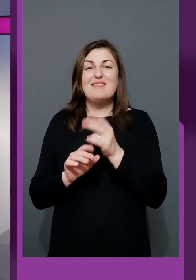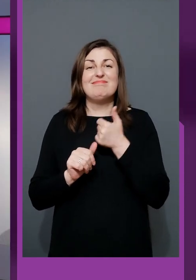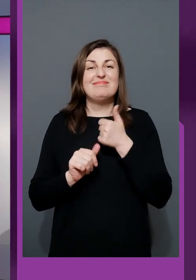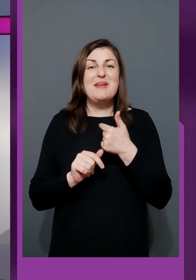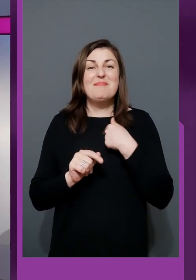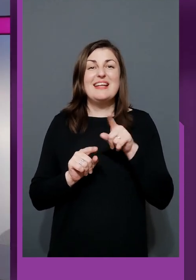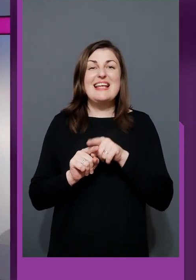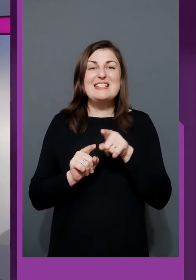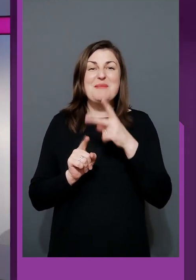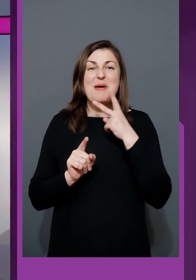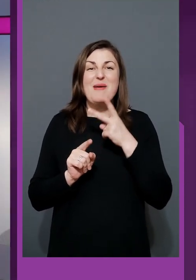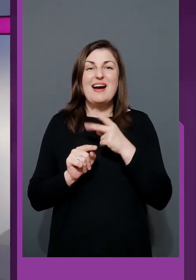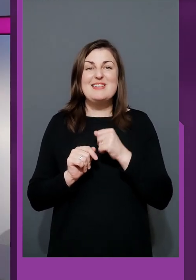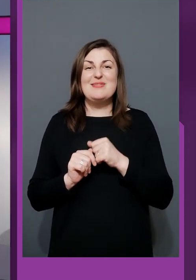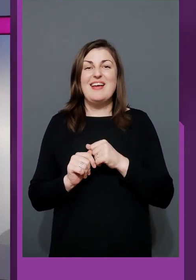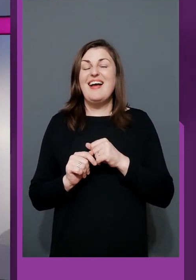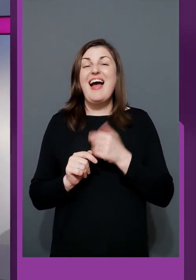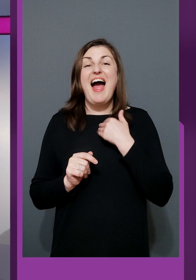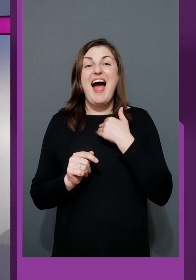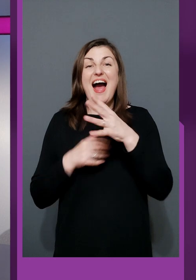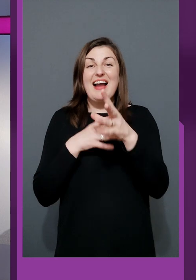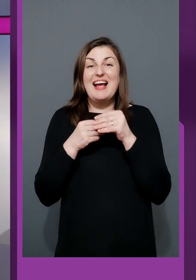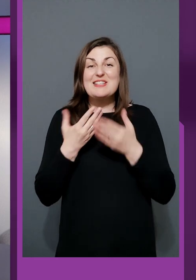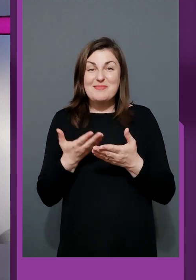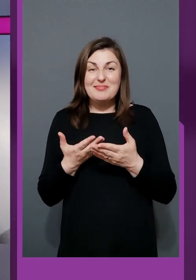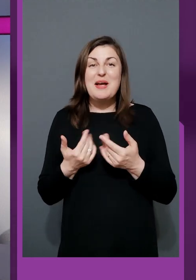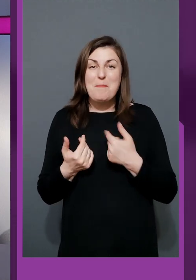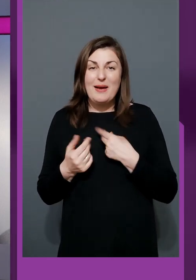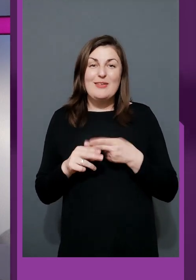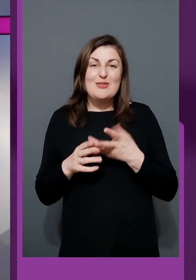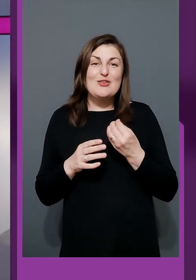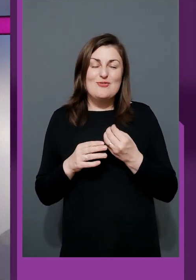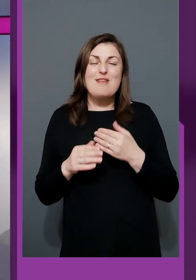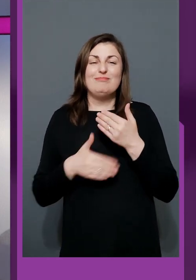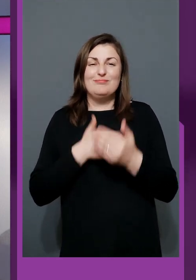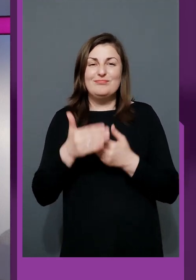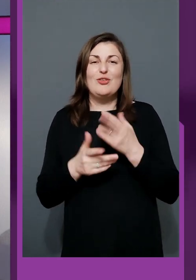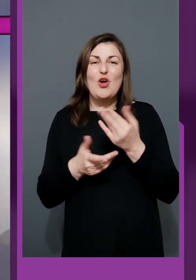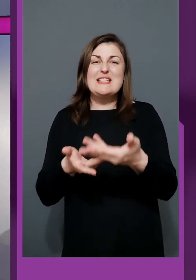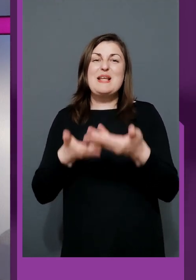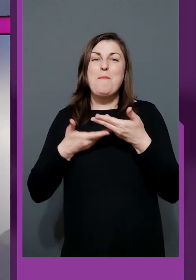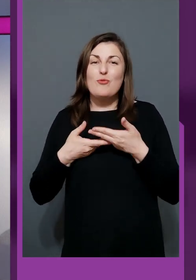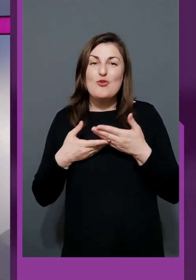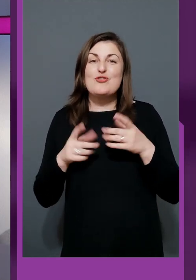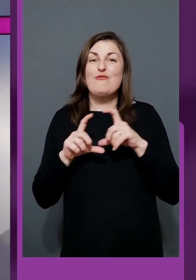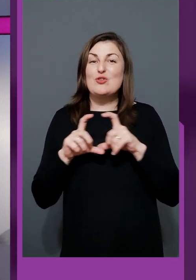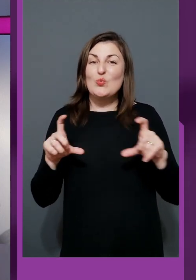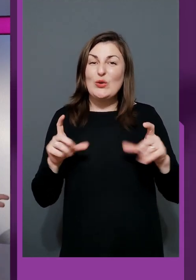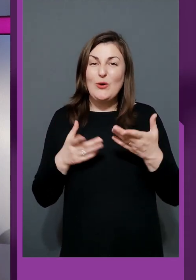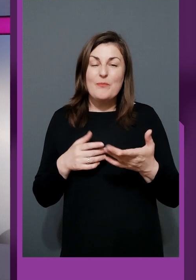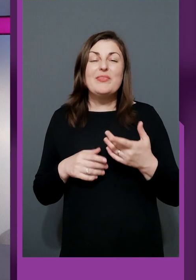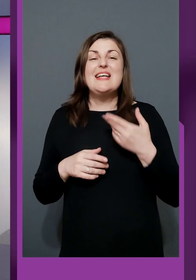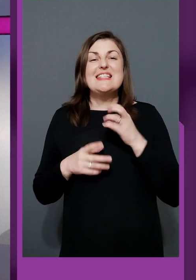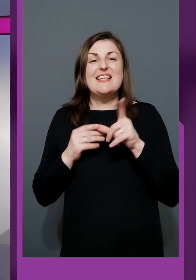клас Ми теж тебе ніби разом Да Ну ми до цього ще дійдемо До запрошення в студі звісно